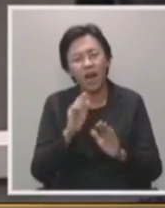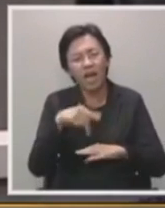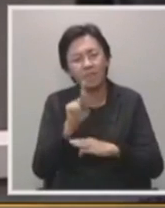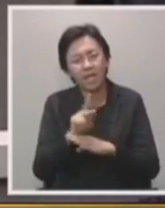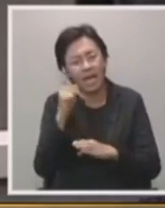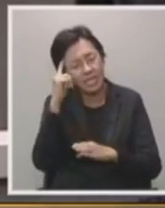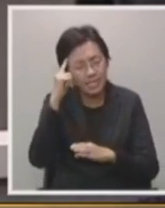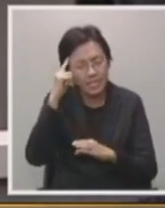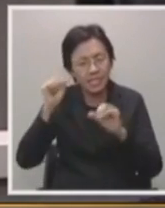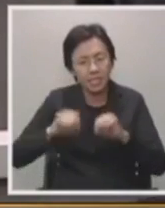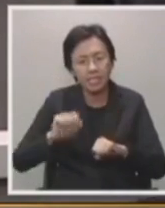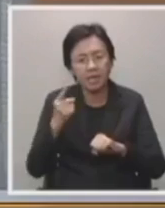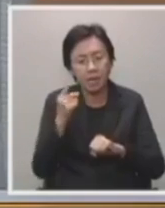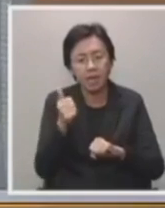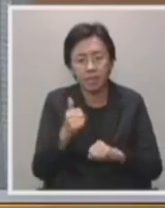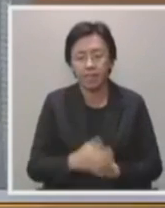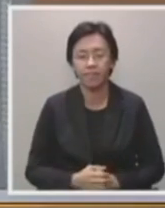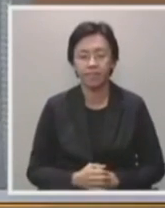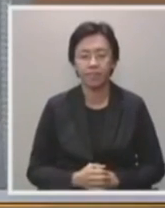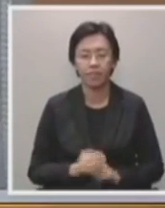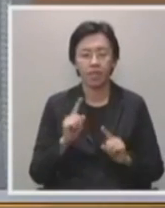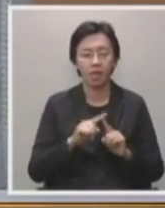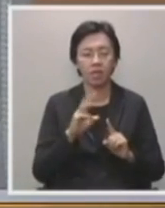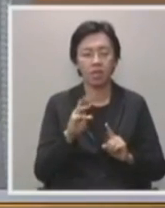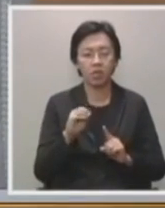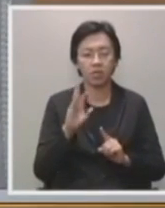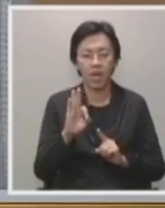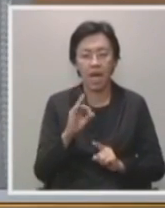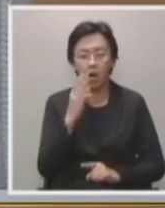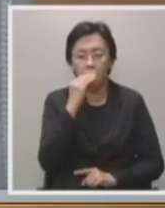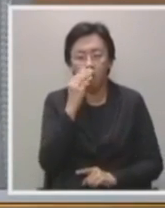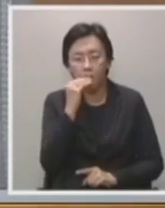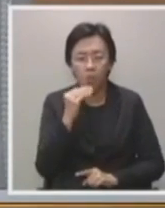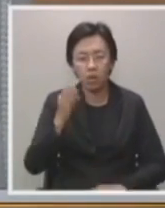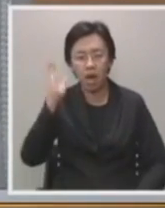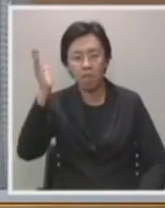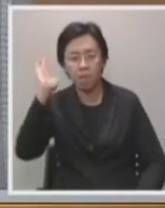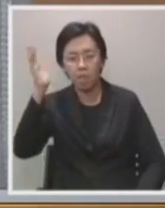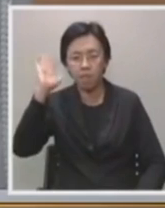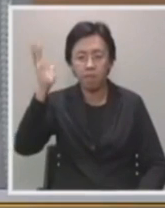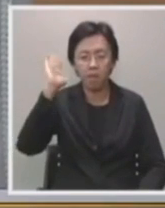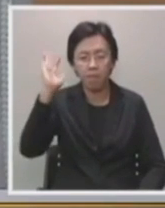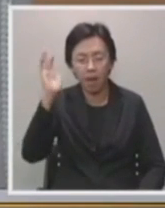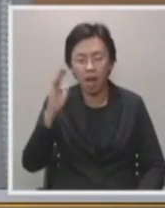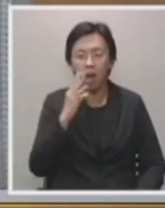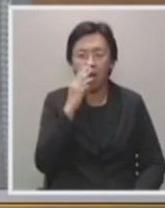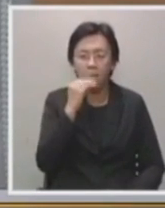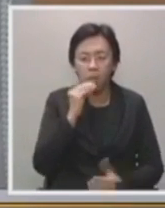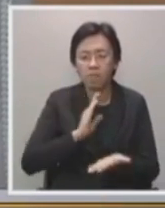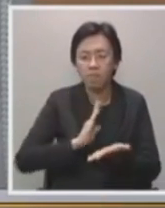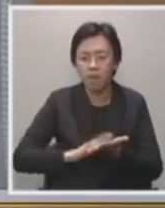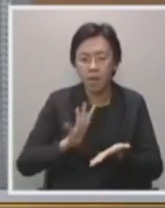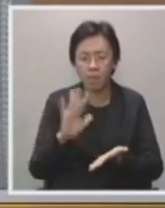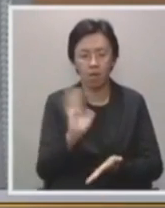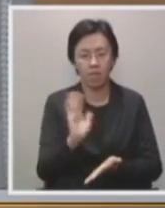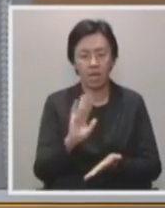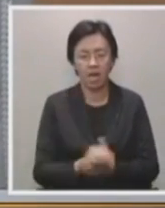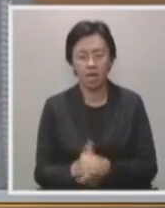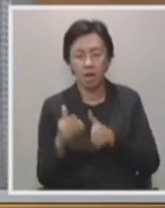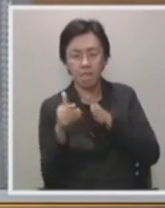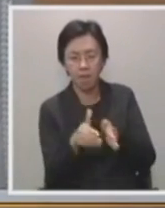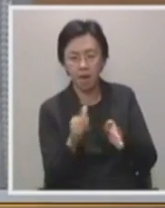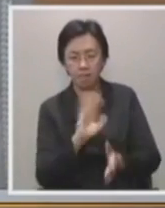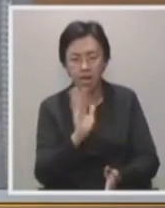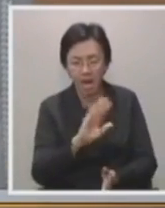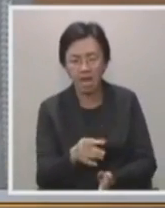ยครั้งครับขอบพระคุณคร ับ ผมเรียนอย่างนี้ครับข้อที่69ห้ามผู้อภิปรายแสดงกิริยาหรือใช้วาจาอันไม่สุภาพใส่ร้าย